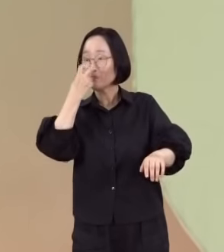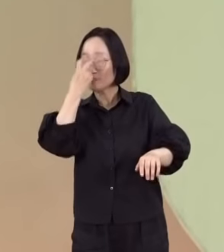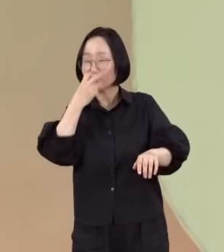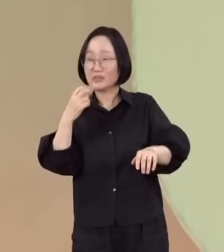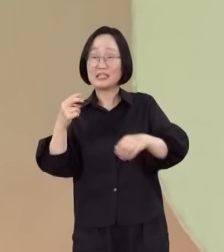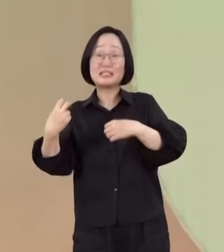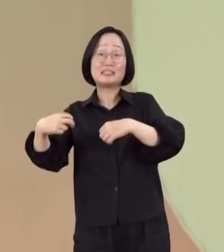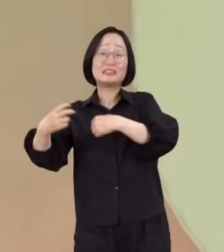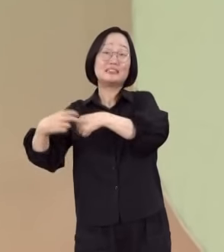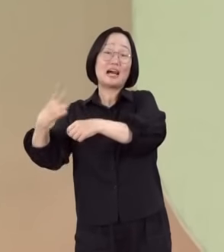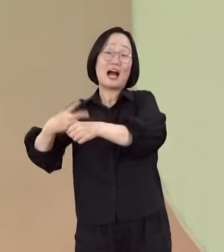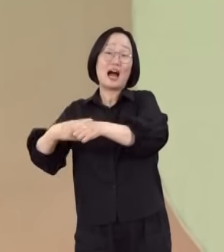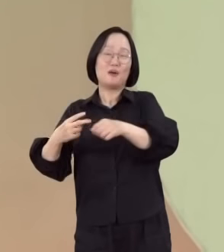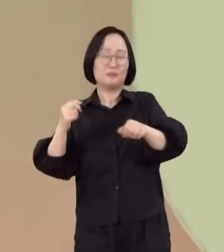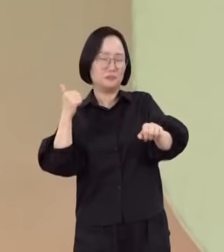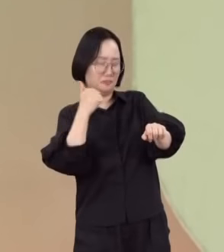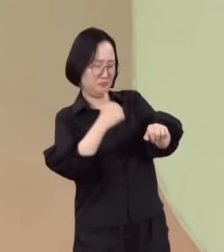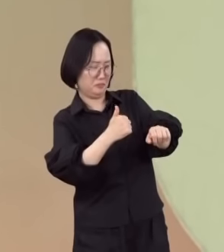며칠이 지난